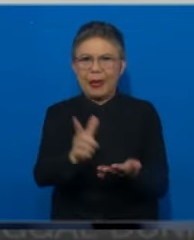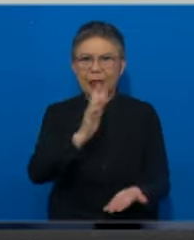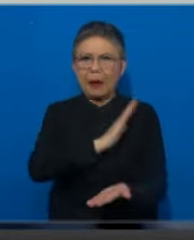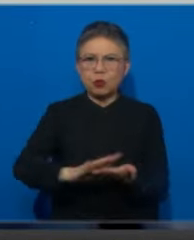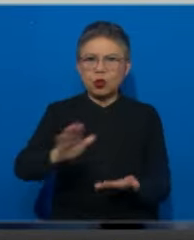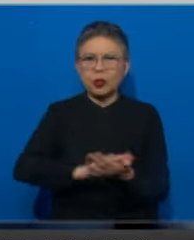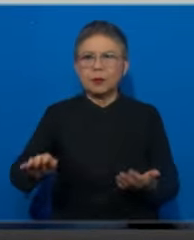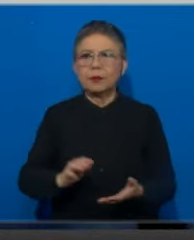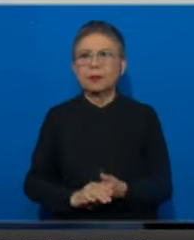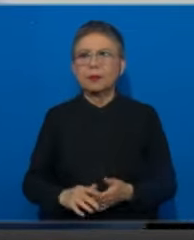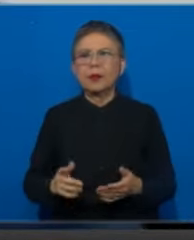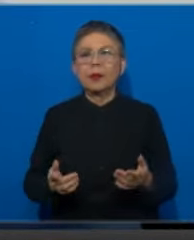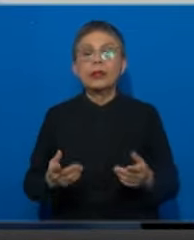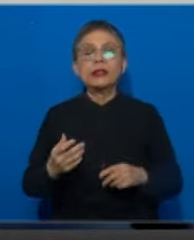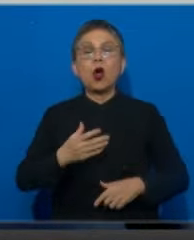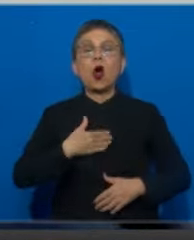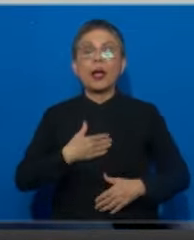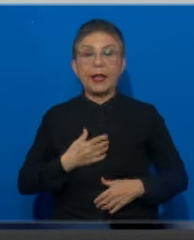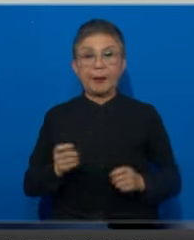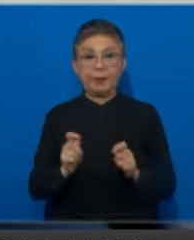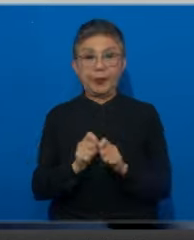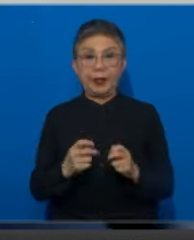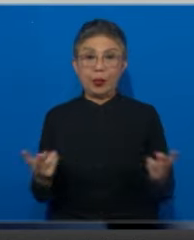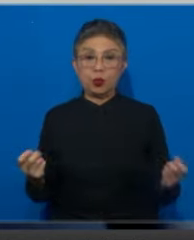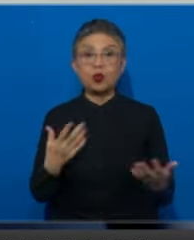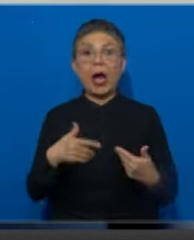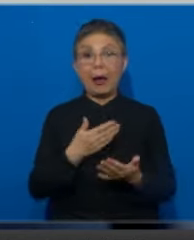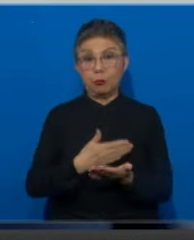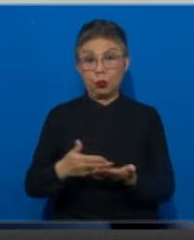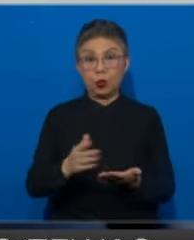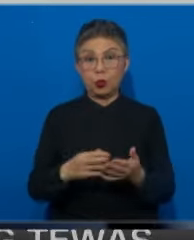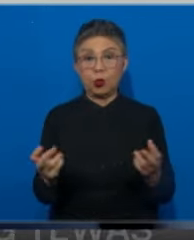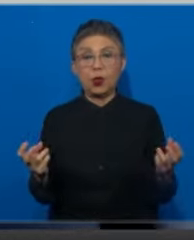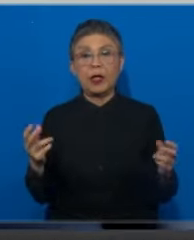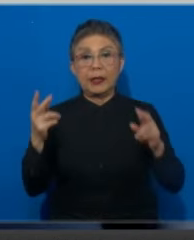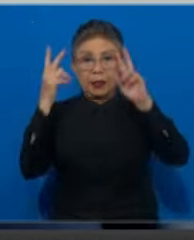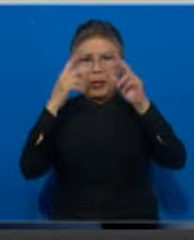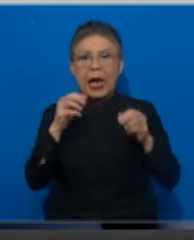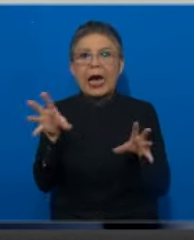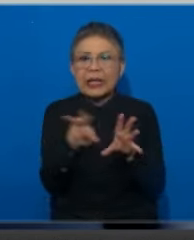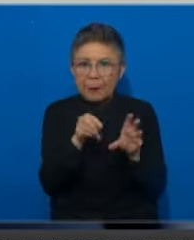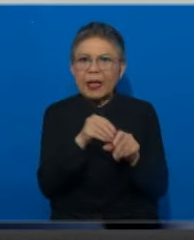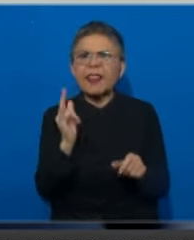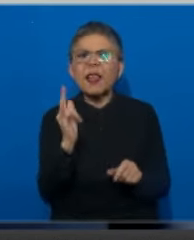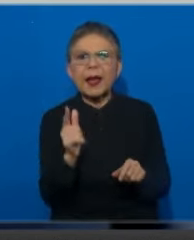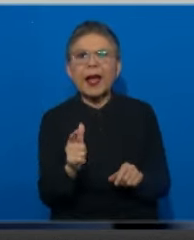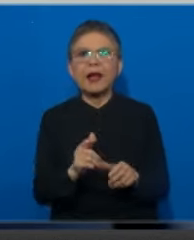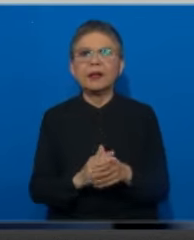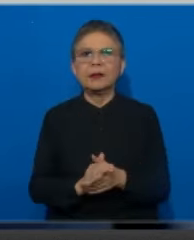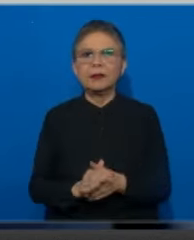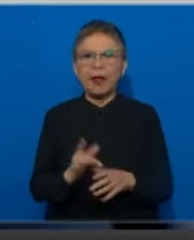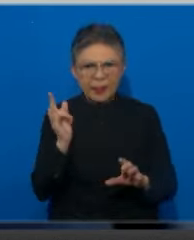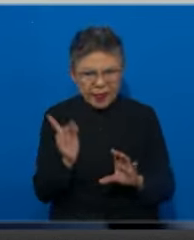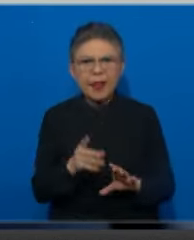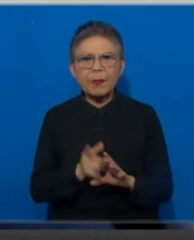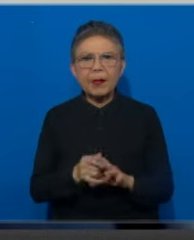meskipun pelakunya atau orangnya sudah menghapus, rekaman itu masih ada gitu ya. Rekaman itu masih